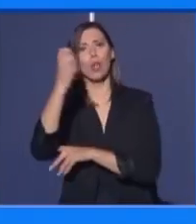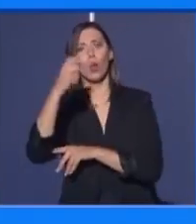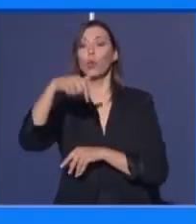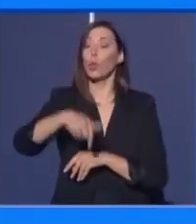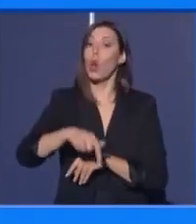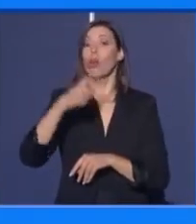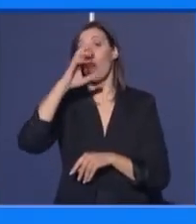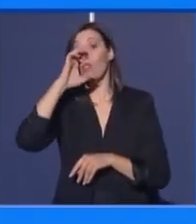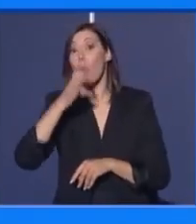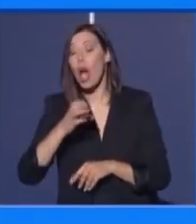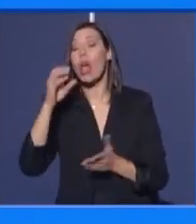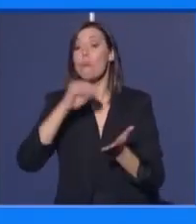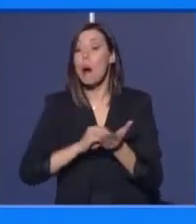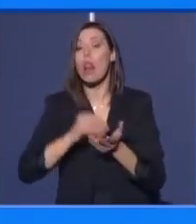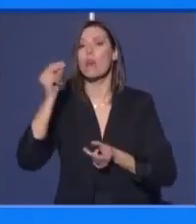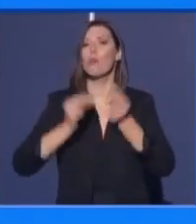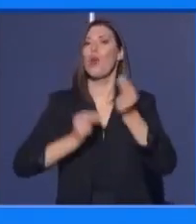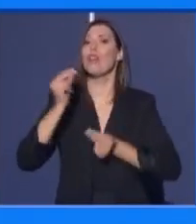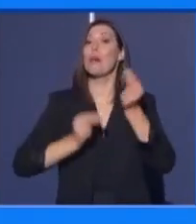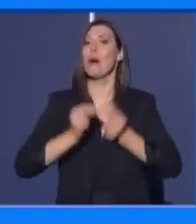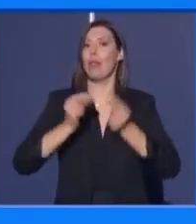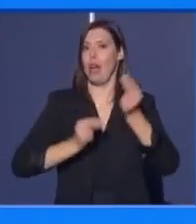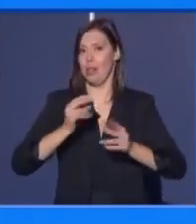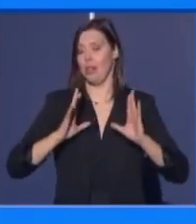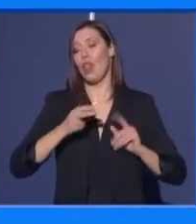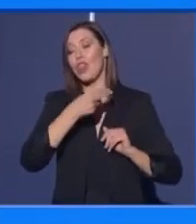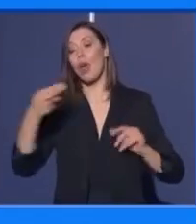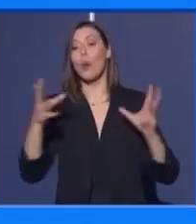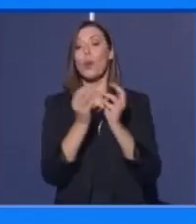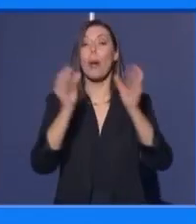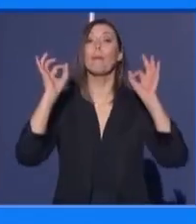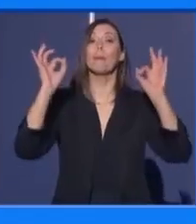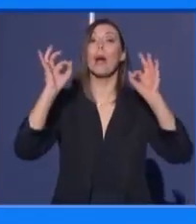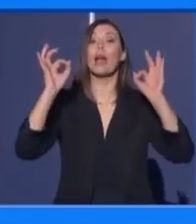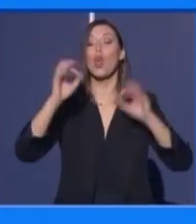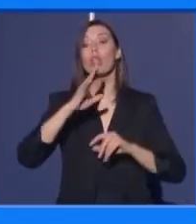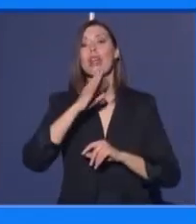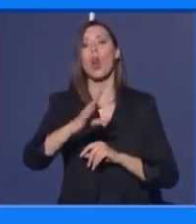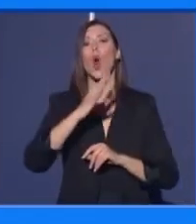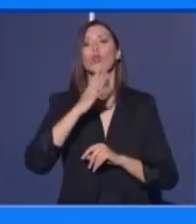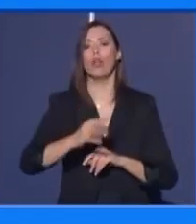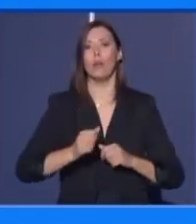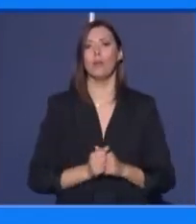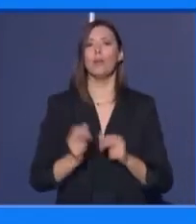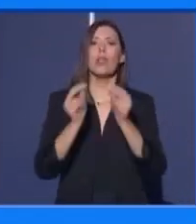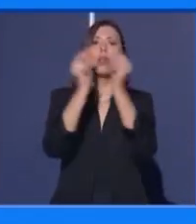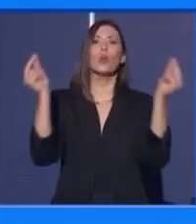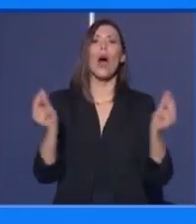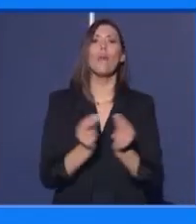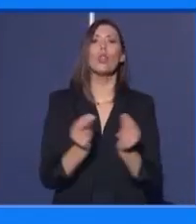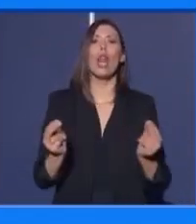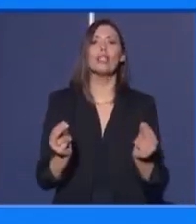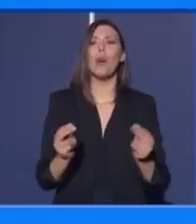σοβαρά προβλήματα για την αναγνώριση της λεγόμενης μακεδονικής γλώσσας. Και έτσι παρέμειναν μόνον οι δικές